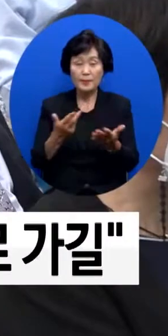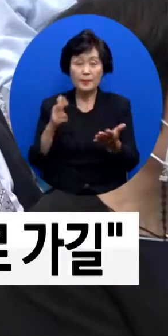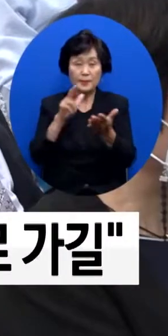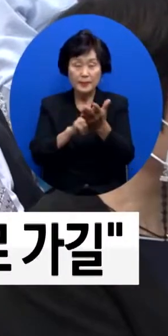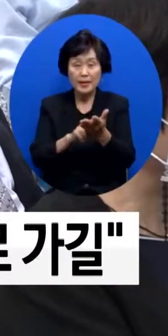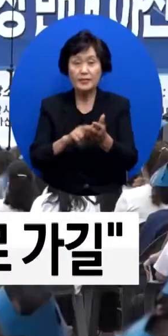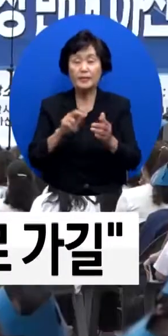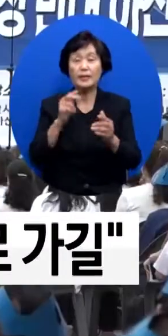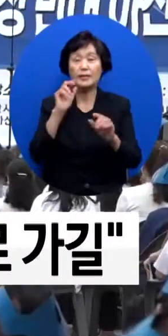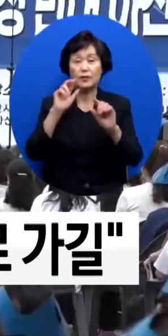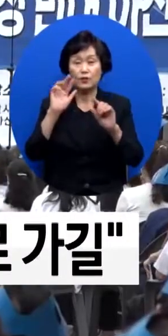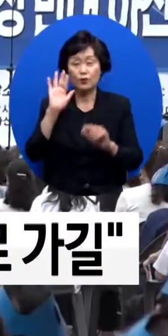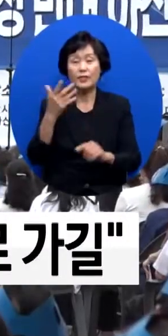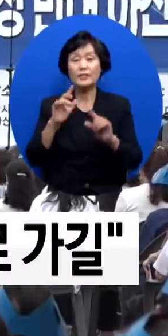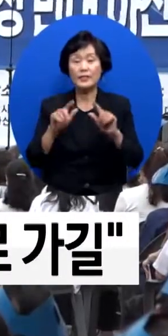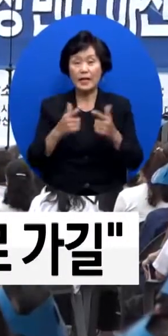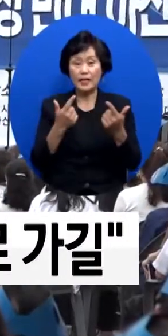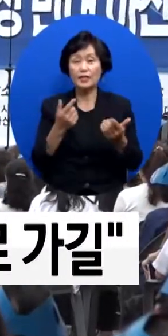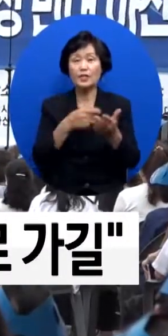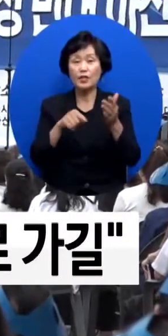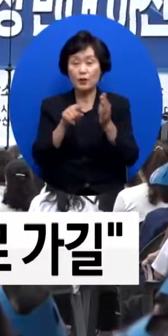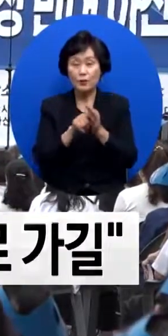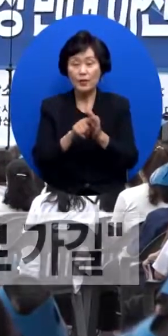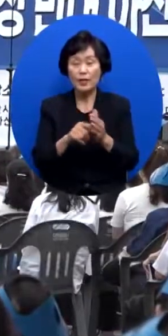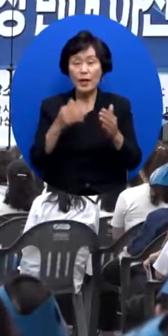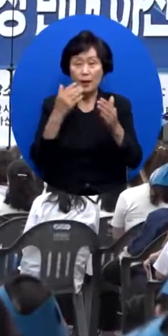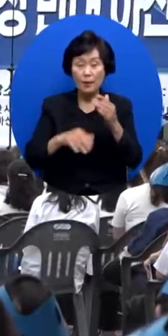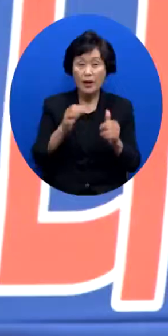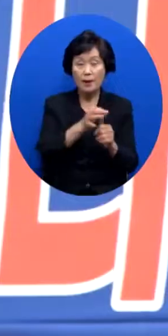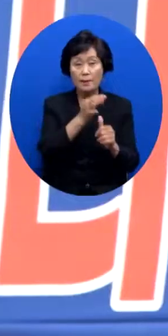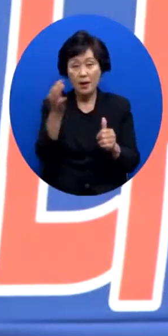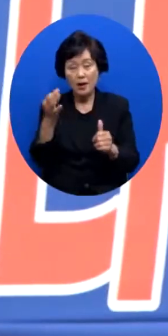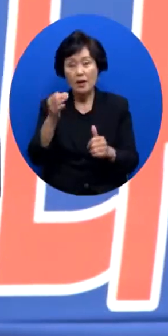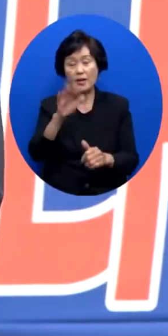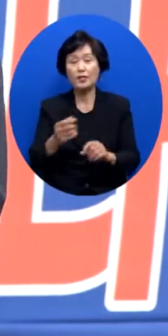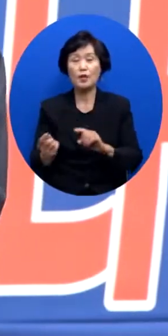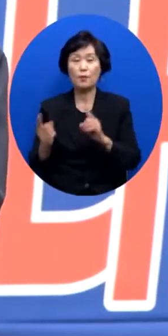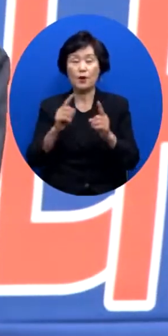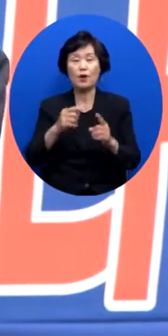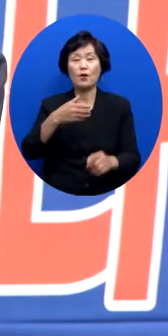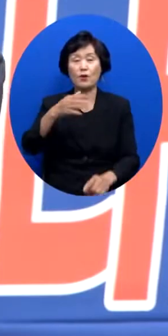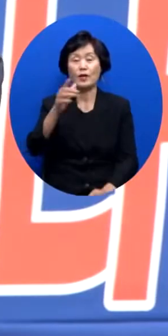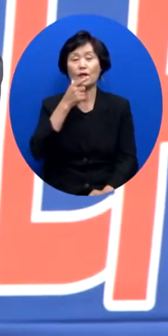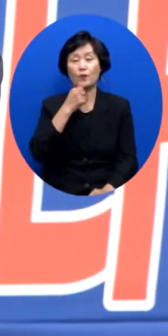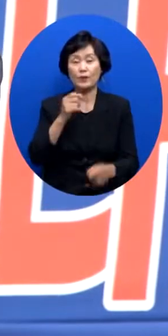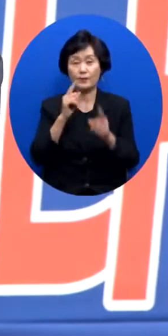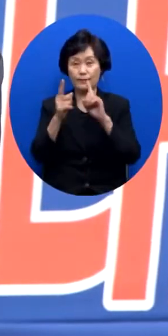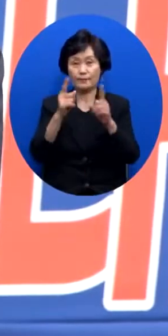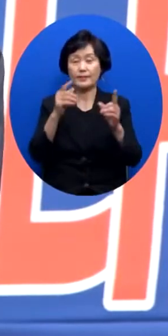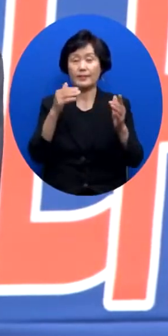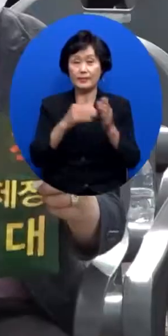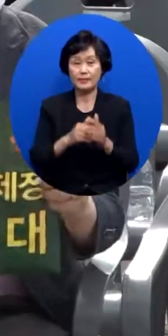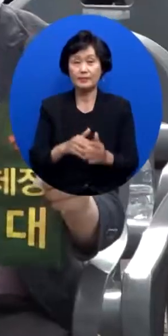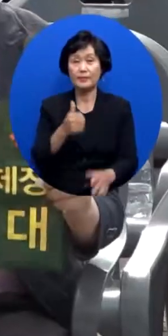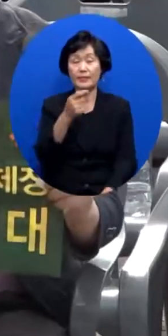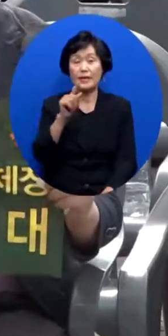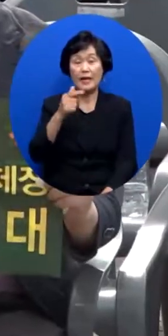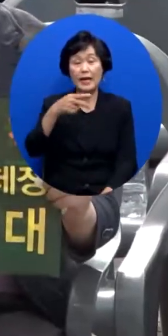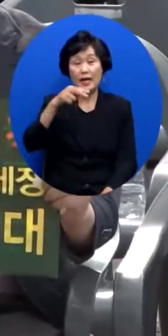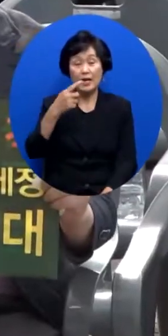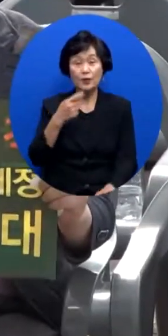동참해 불임에서 부활로 갈 수 있길 바란다고 전했습니다. 이어진 아산시민대회에서 한동대학교 김원평